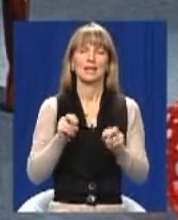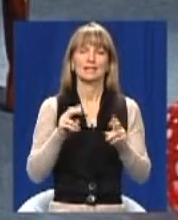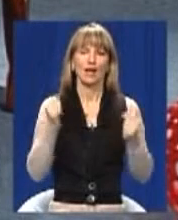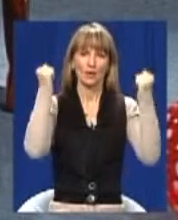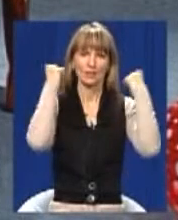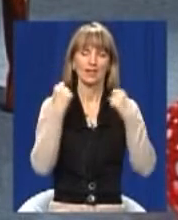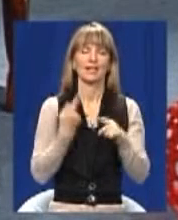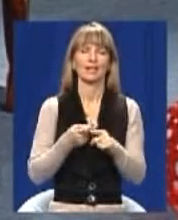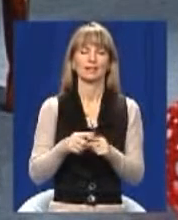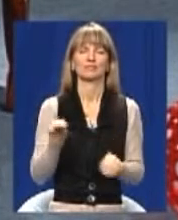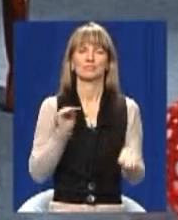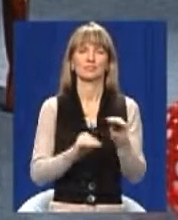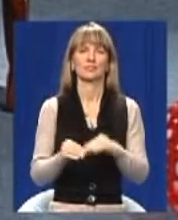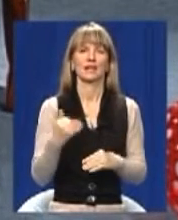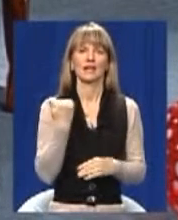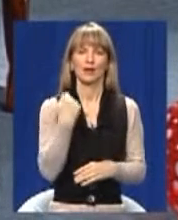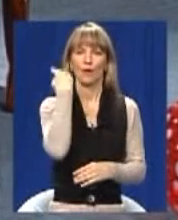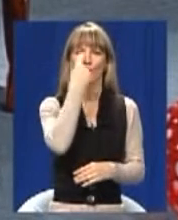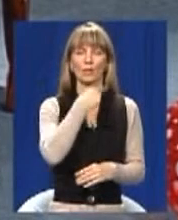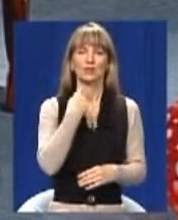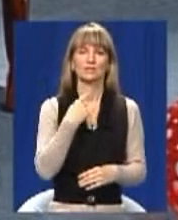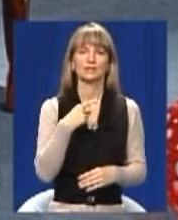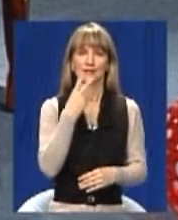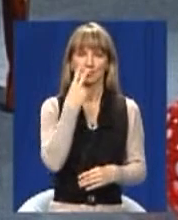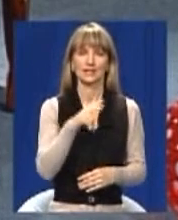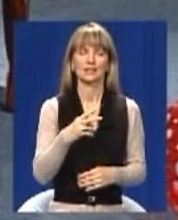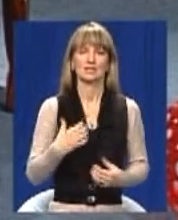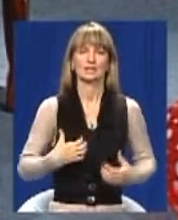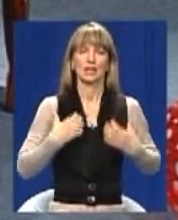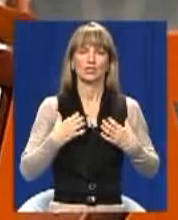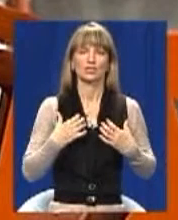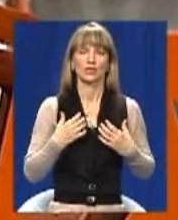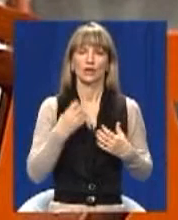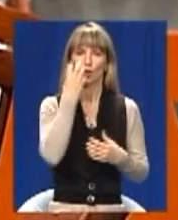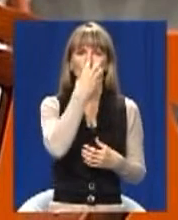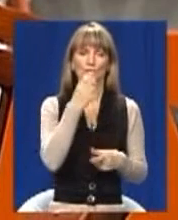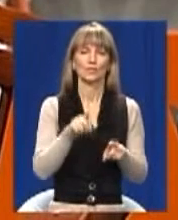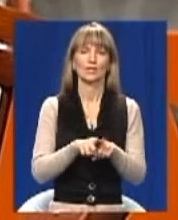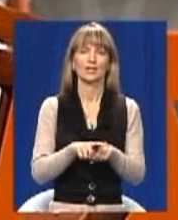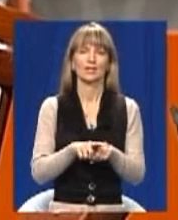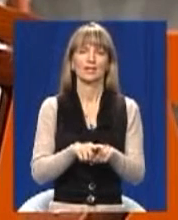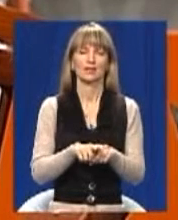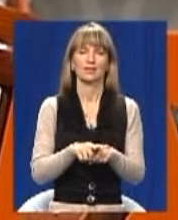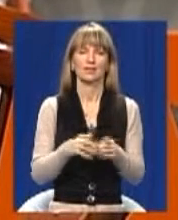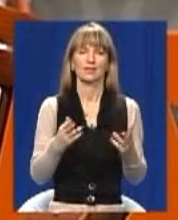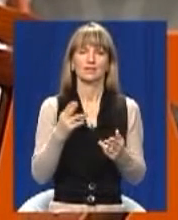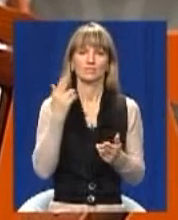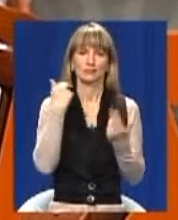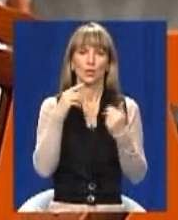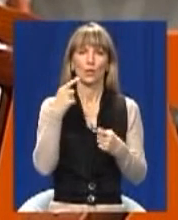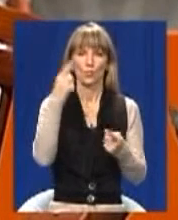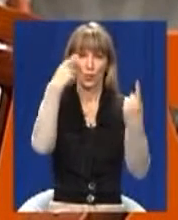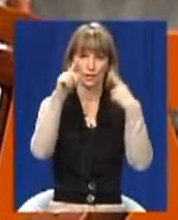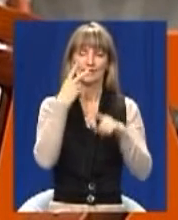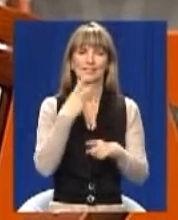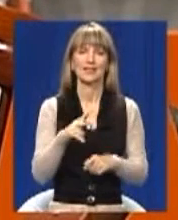це також входить до елементів їх образу. А чи бачила ти страшних якихось клоунів таких, які нафарбовані? У мультиках